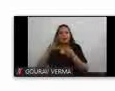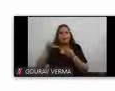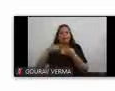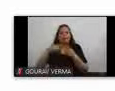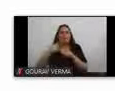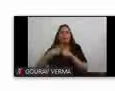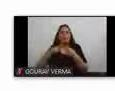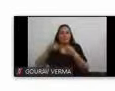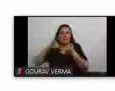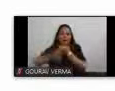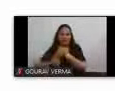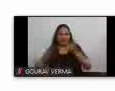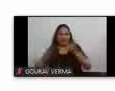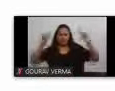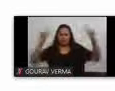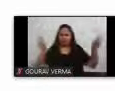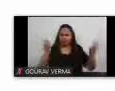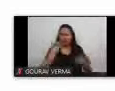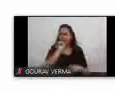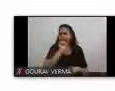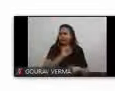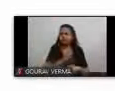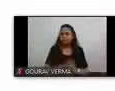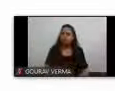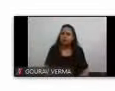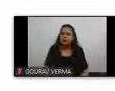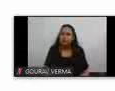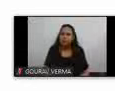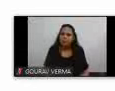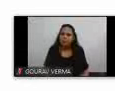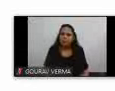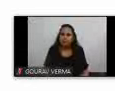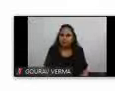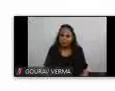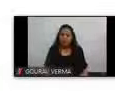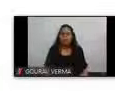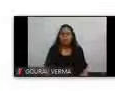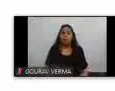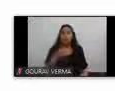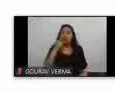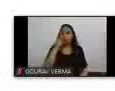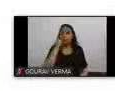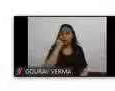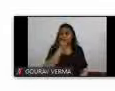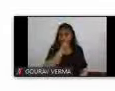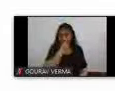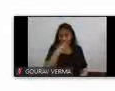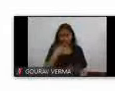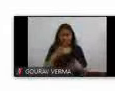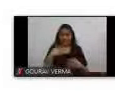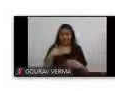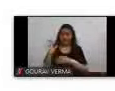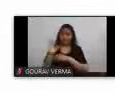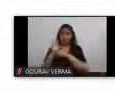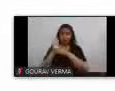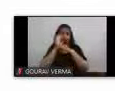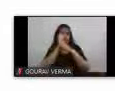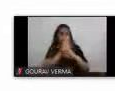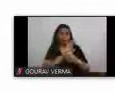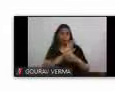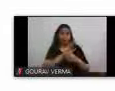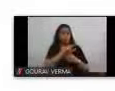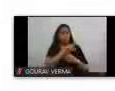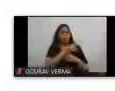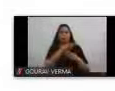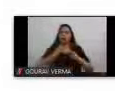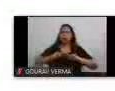से बच्चे का motor आंख का motor responses कैसा है? That is important. Blinking,